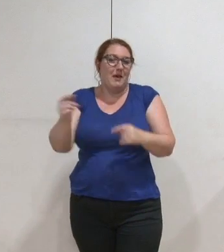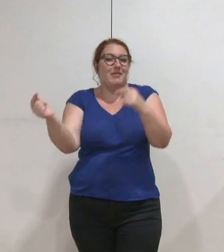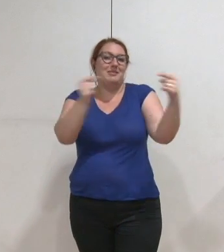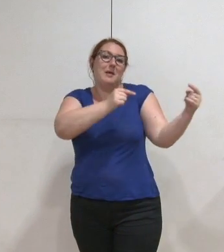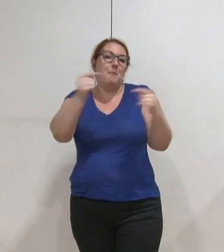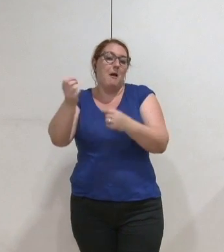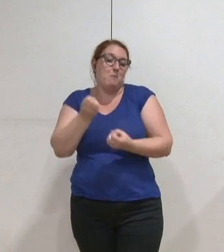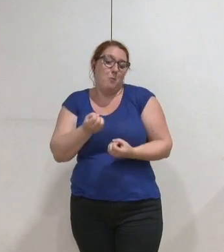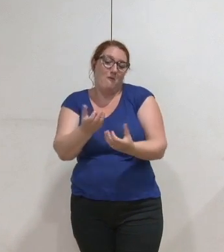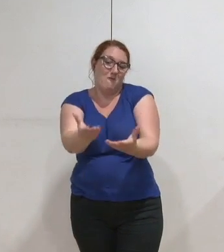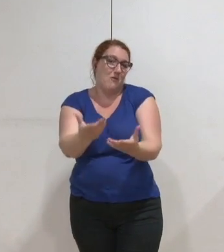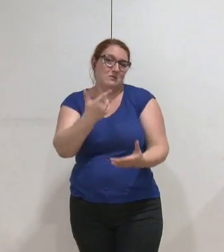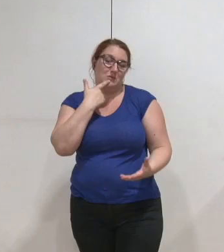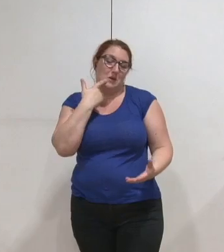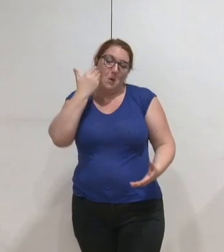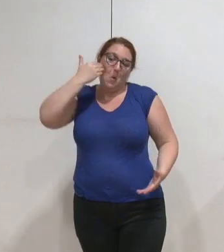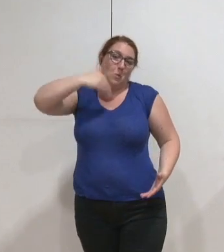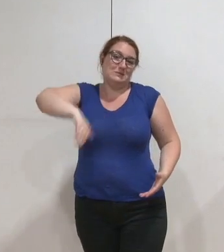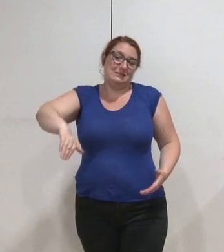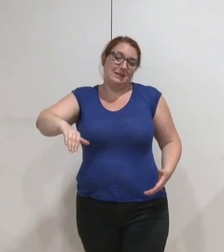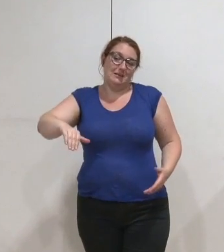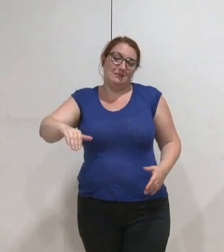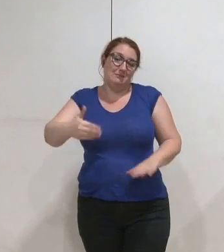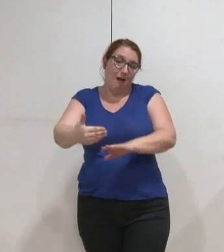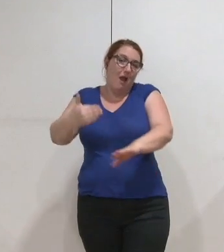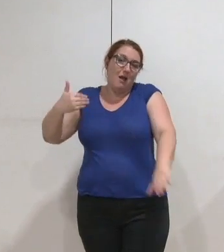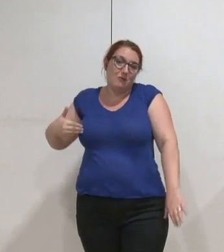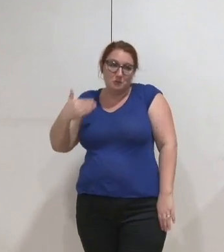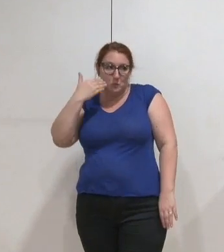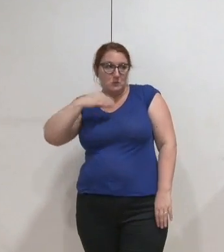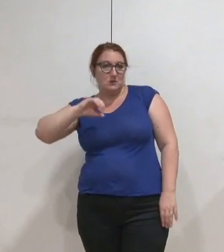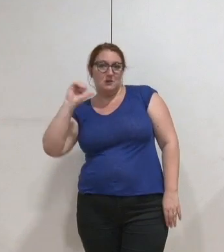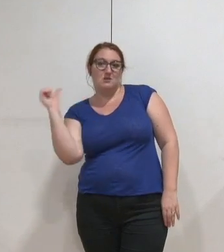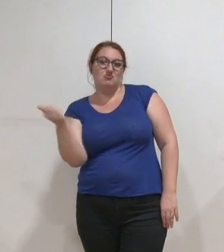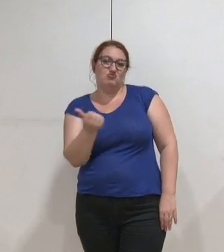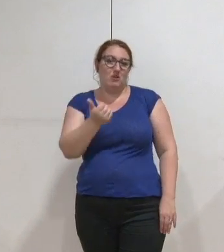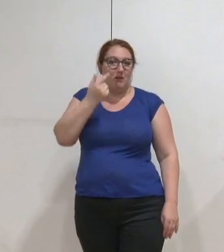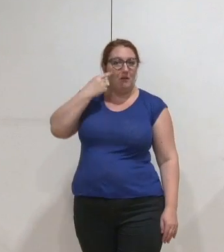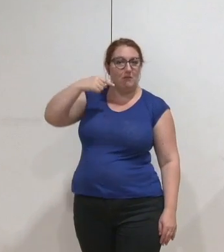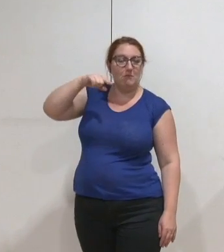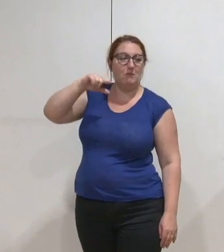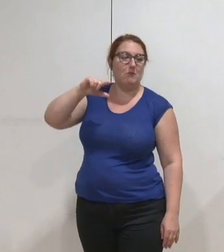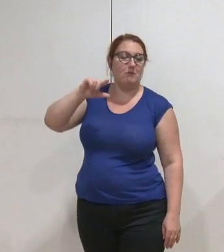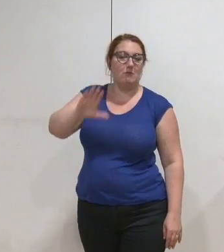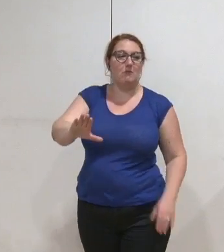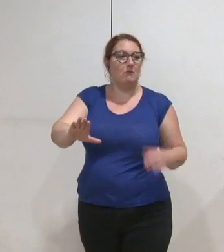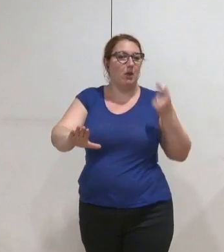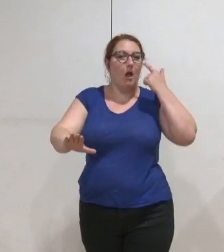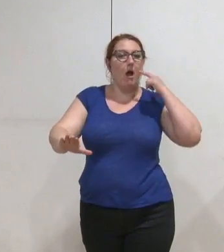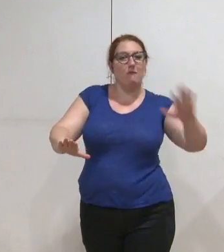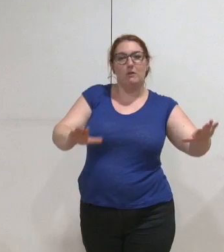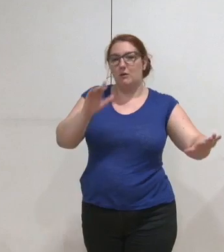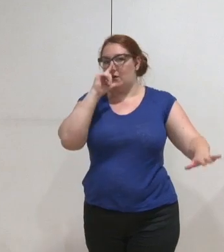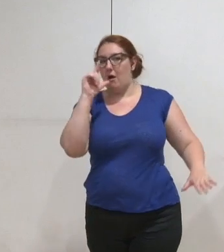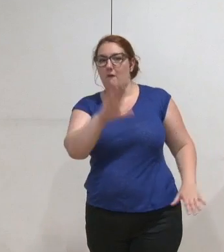bien sur le fond on savait à l'avance les positions des uns et des autres et nous savions et vous